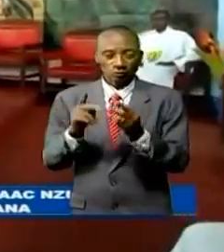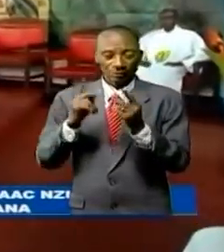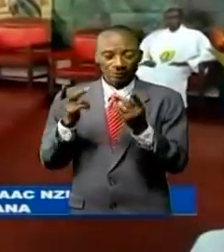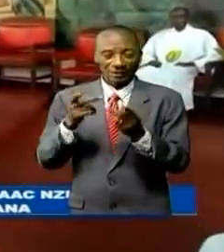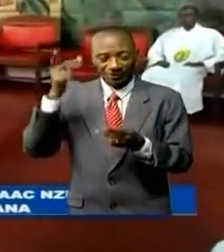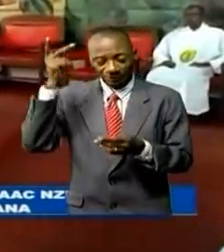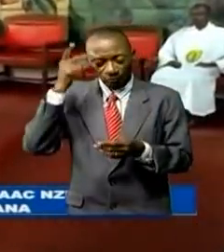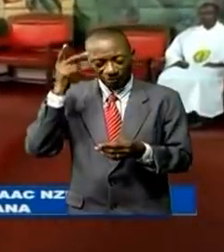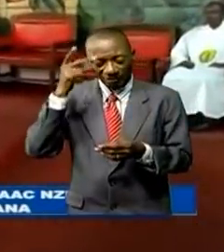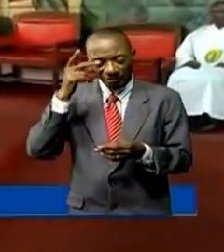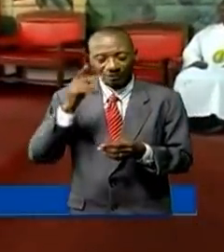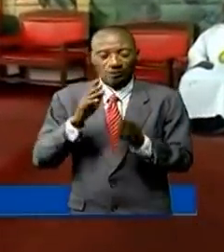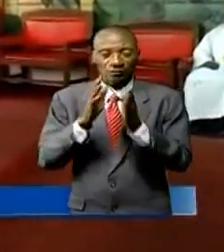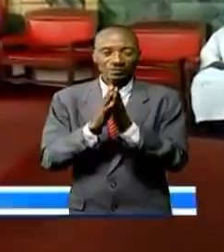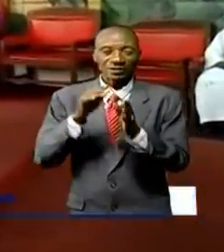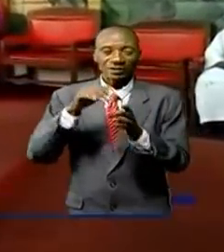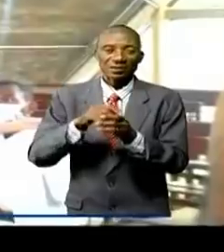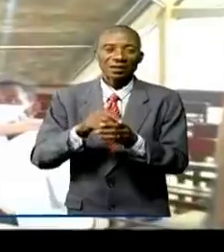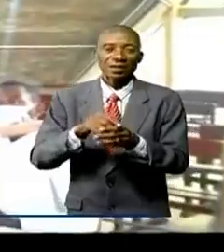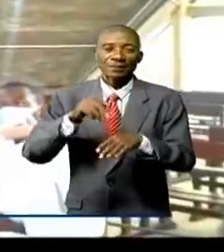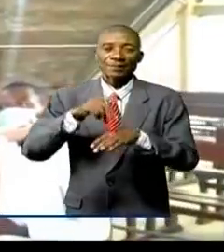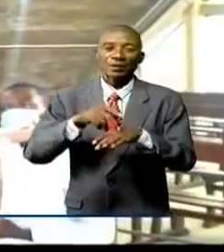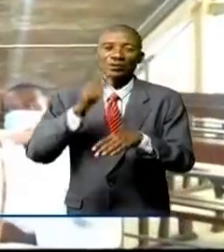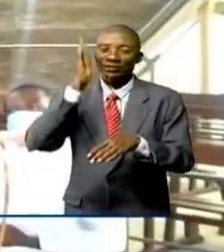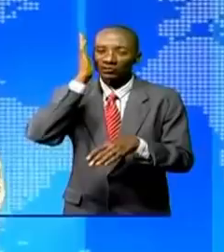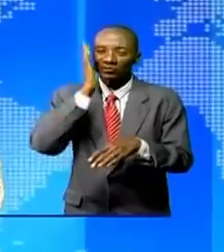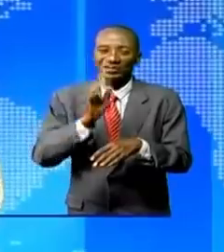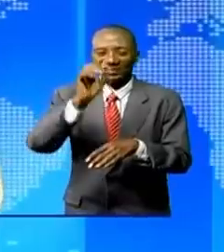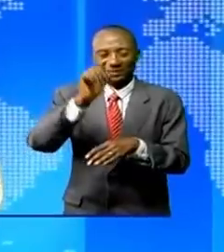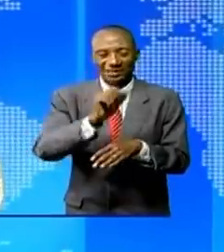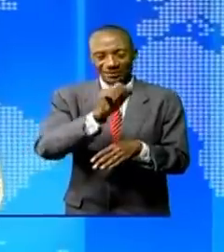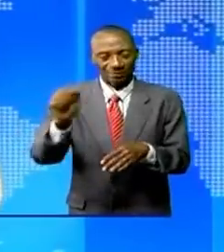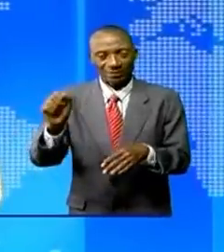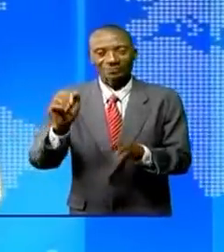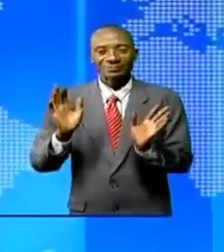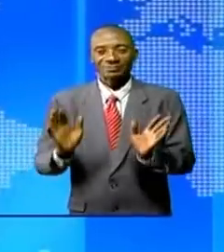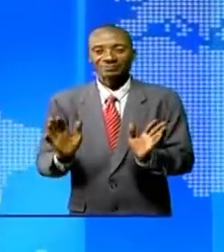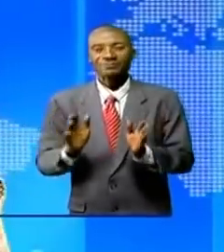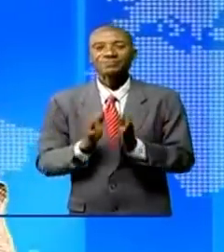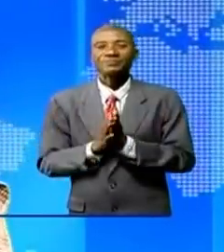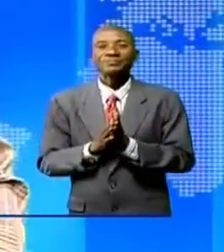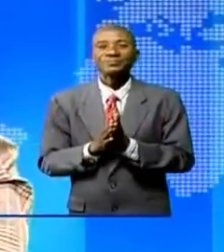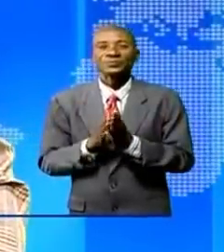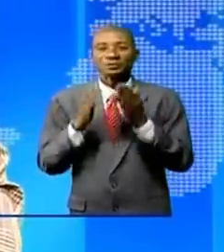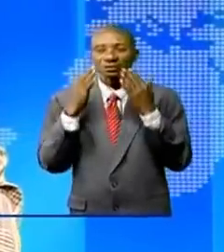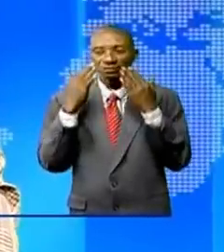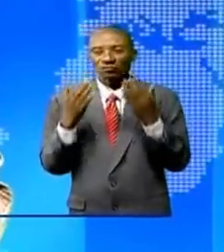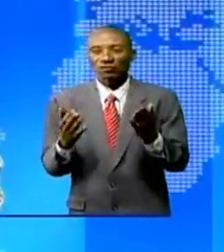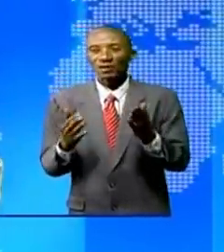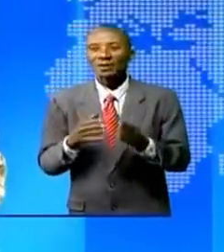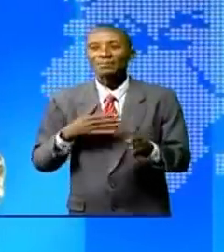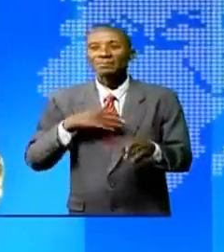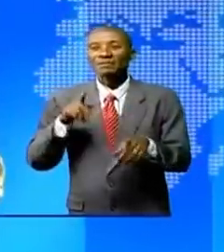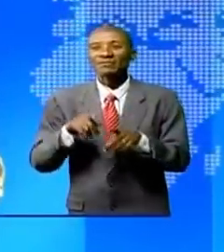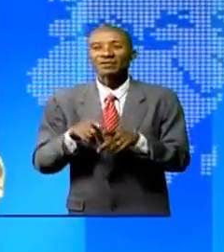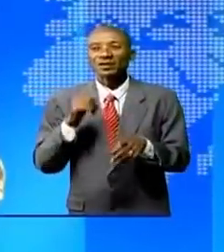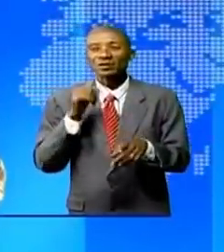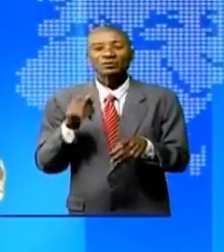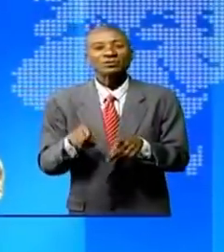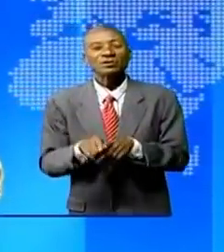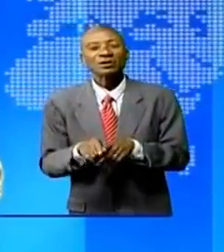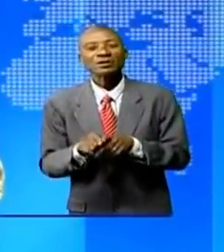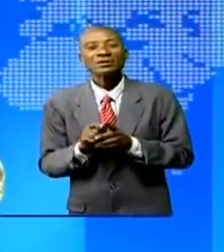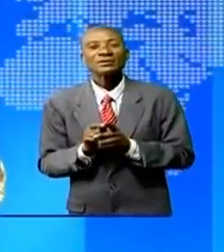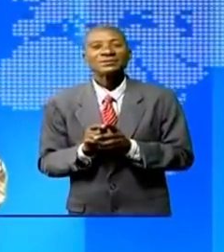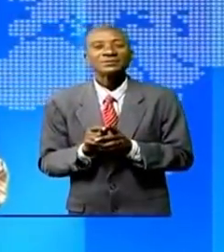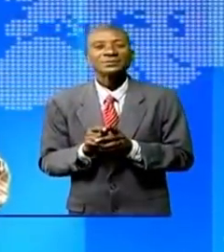paroisse Saint-Sacrement de la commune de Ngaliema. Ce journal est fini, il a été réalisé par Discover Pongo